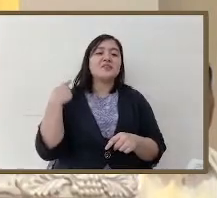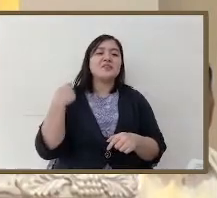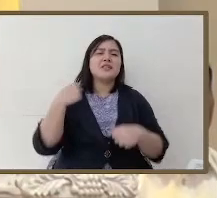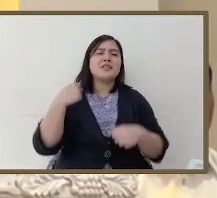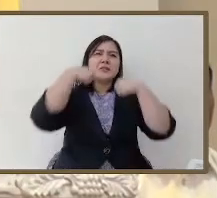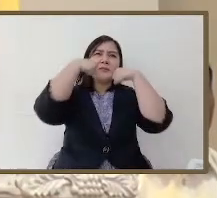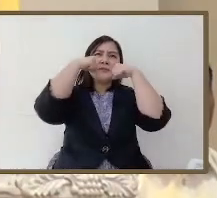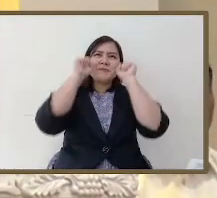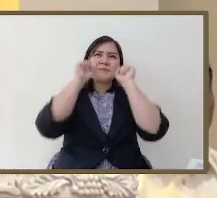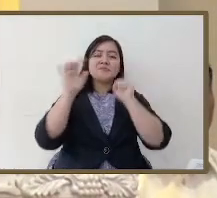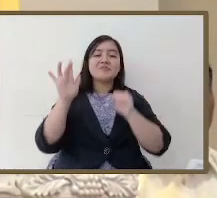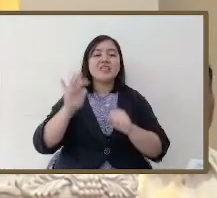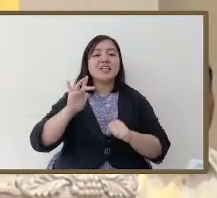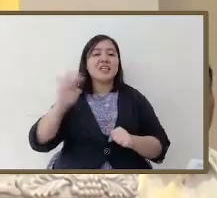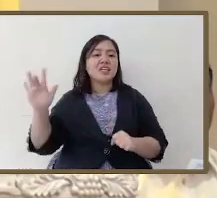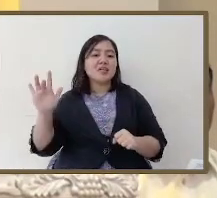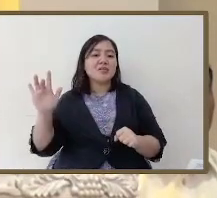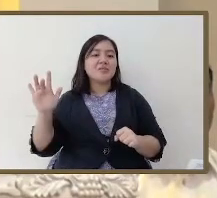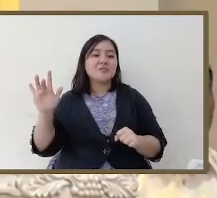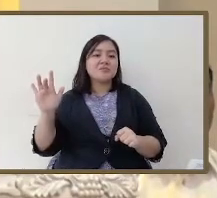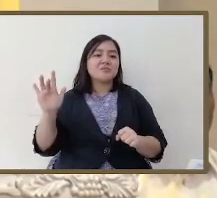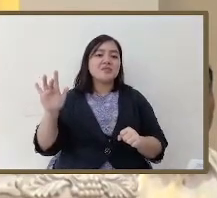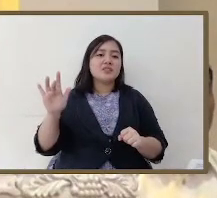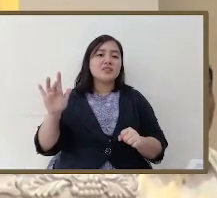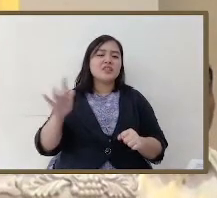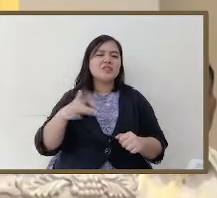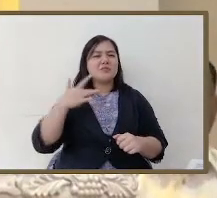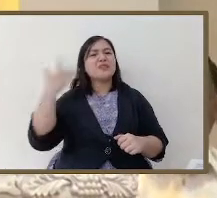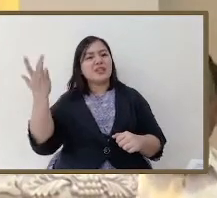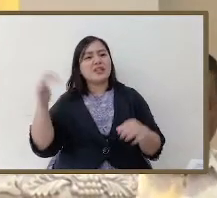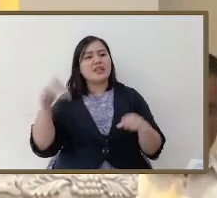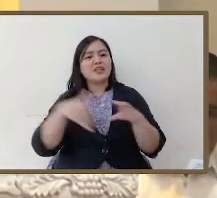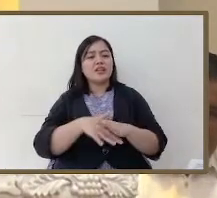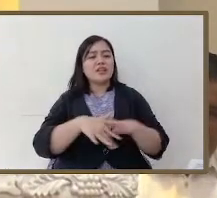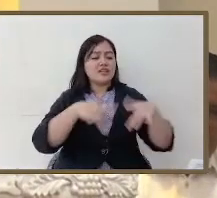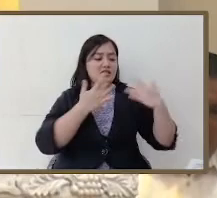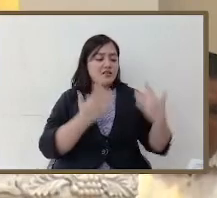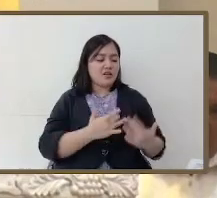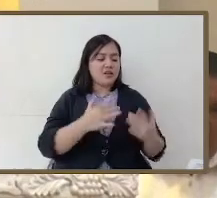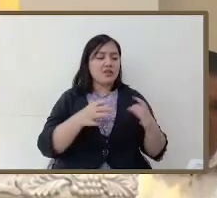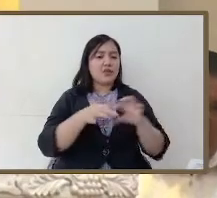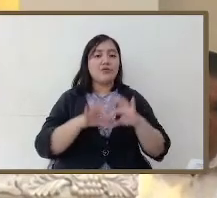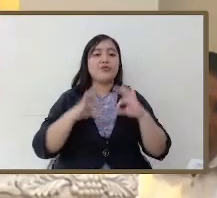heart of the family members that only God can fill.